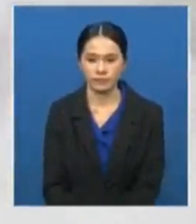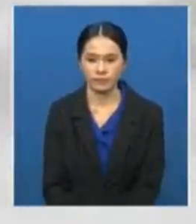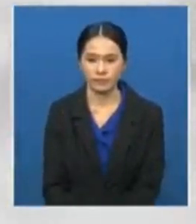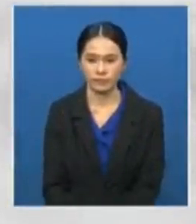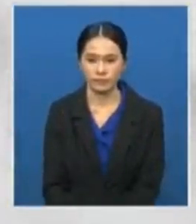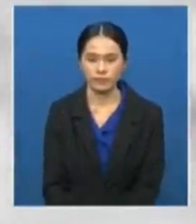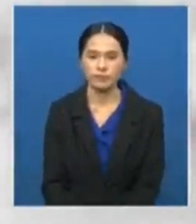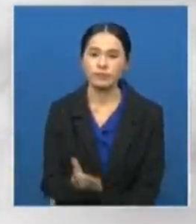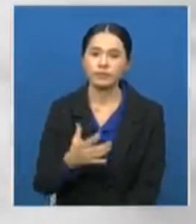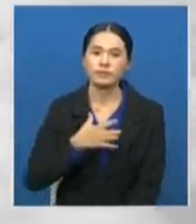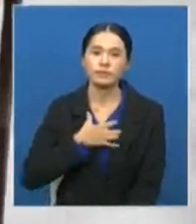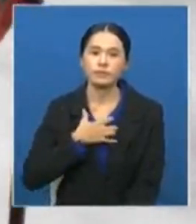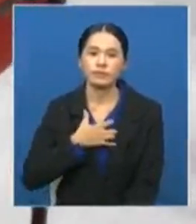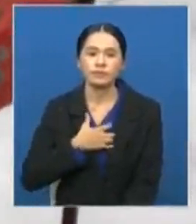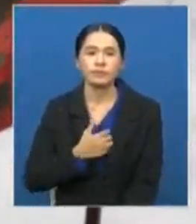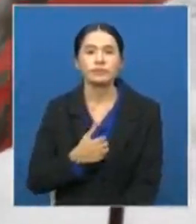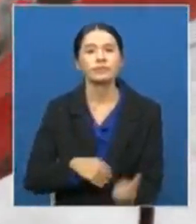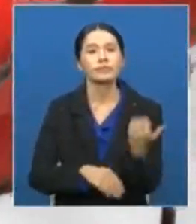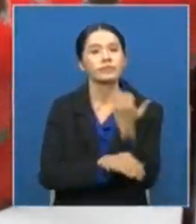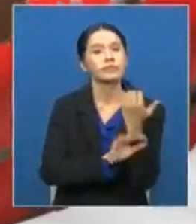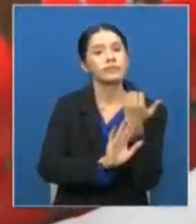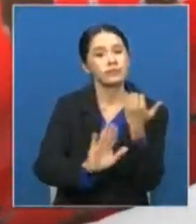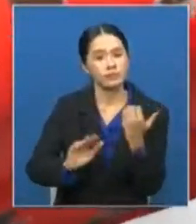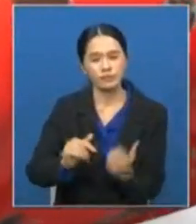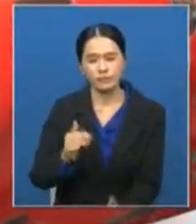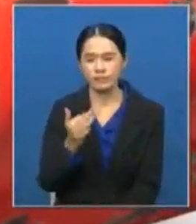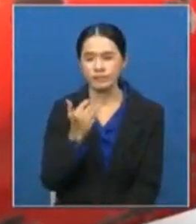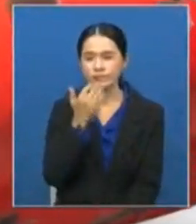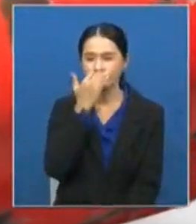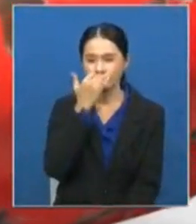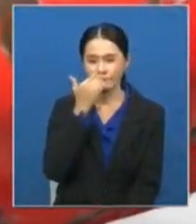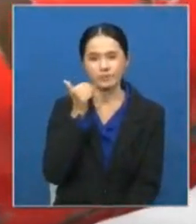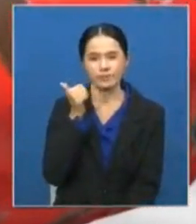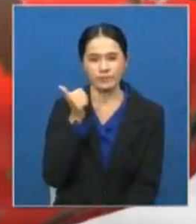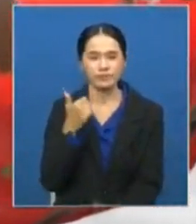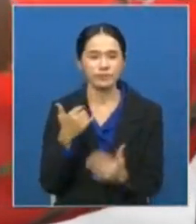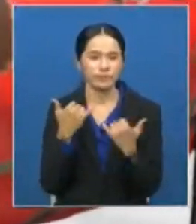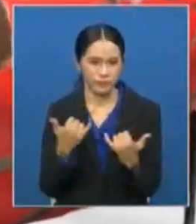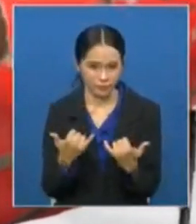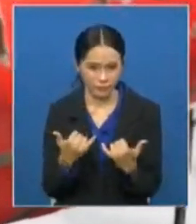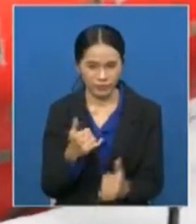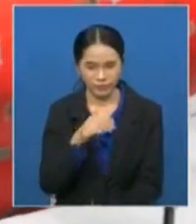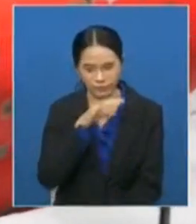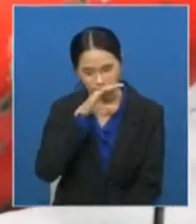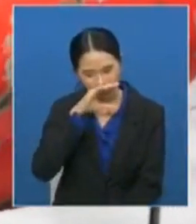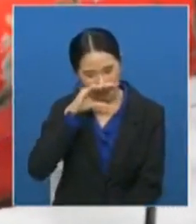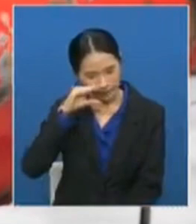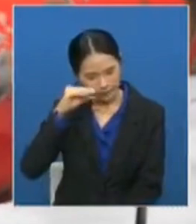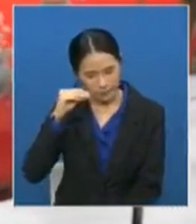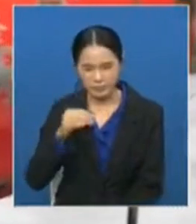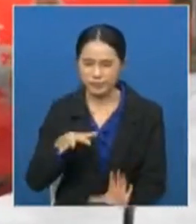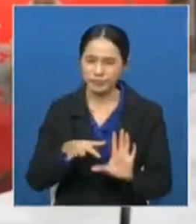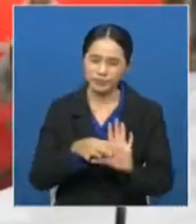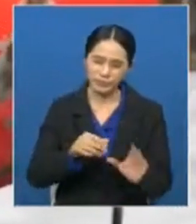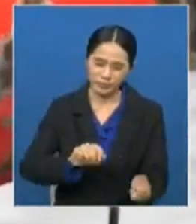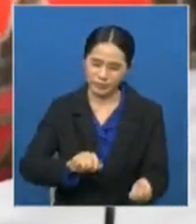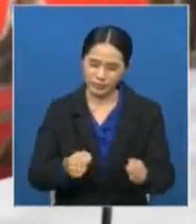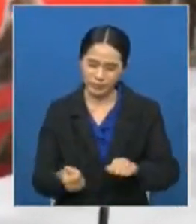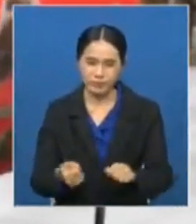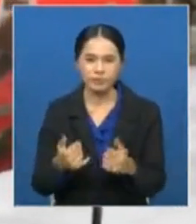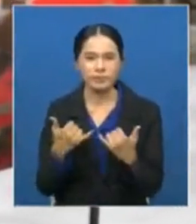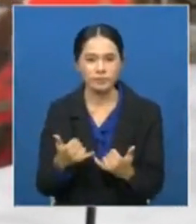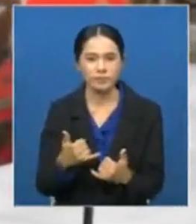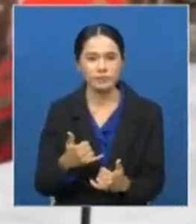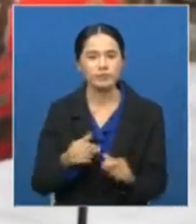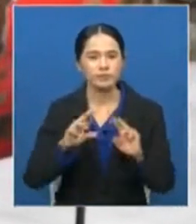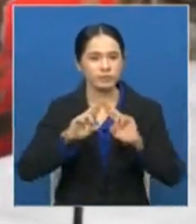อยากจะให้ทีวีของผู้ชมได้กลิ่นจังเลยค่ะตอนนี้นะคะเยี่ยมหอมเนื้อย่างหมูย่างมากร้านนี้เป็น